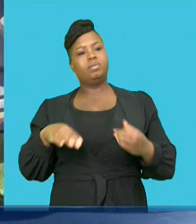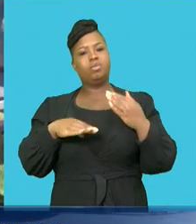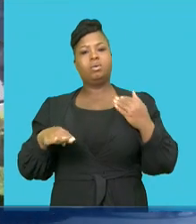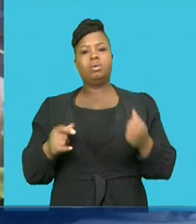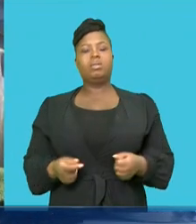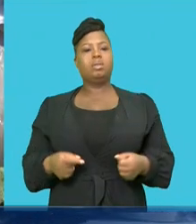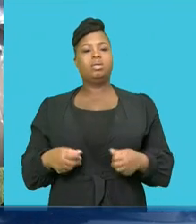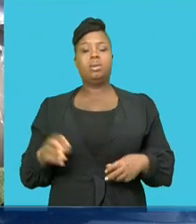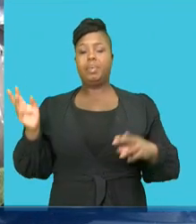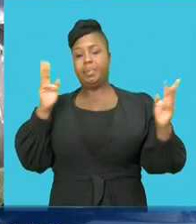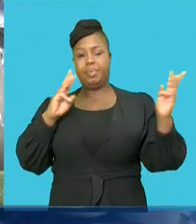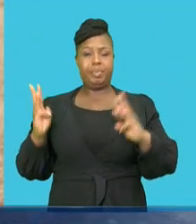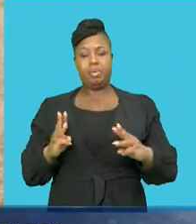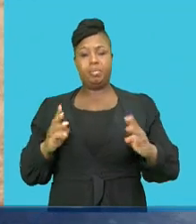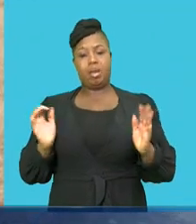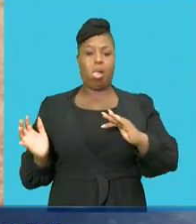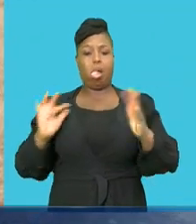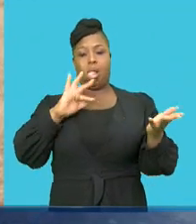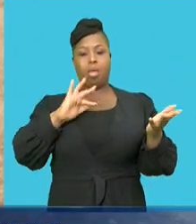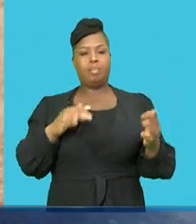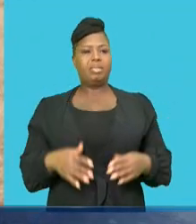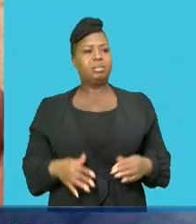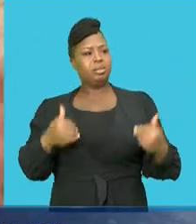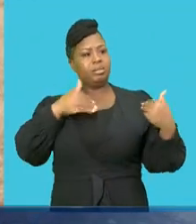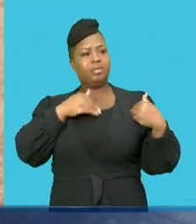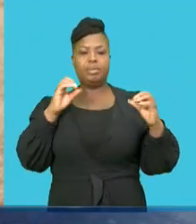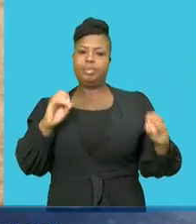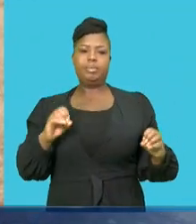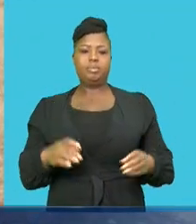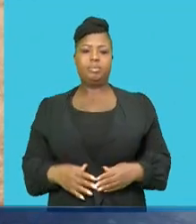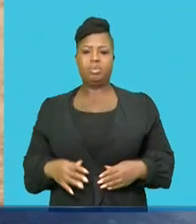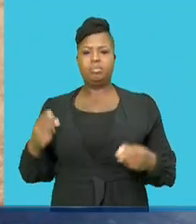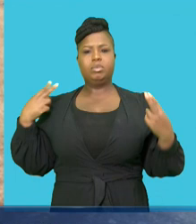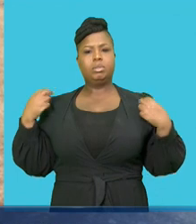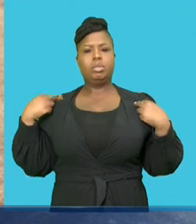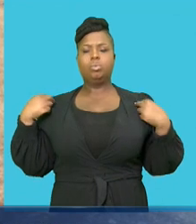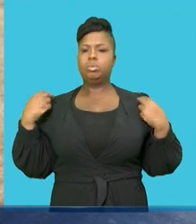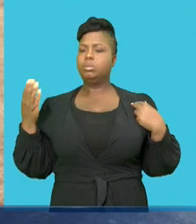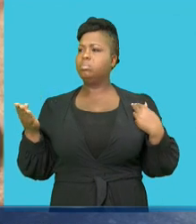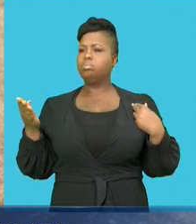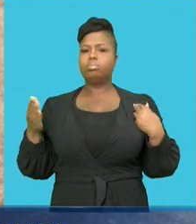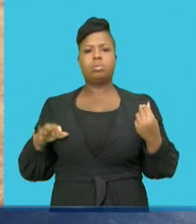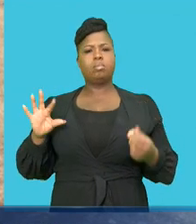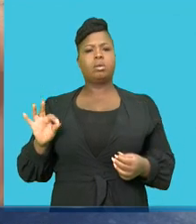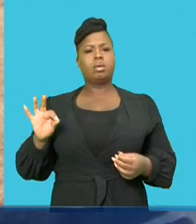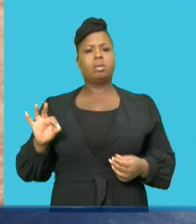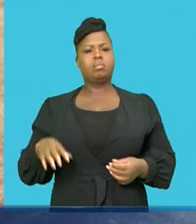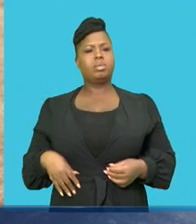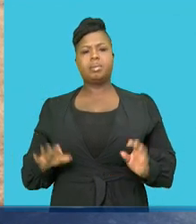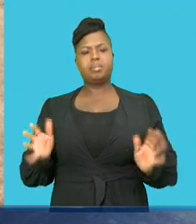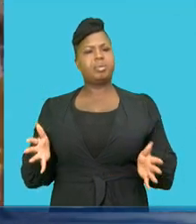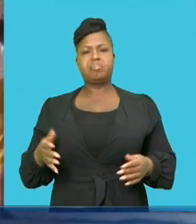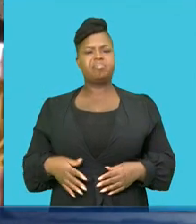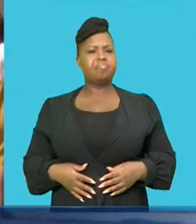umoya, amathendela onke lawa ayaphakama. And i-safety la ayikho, isangoleli ama-security afika ngosuku lokuqala, kwase kusene